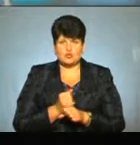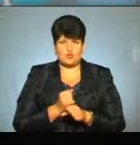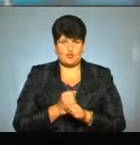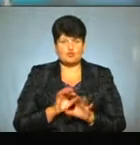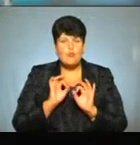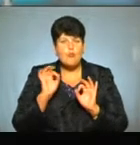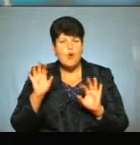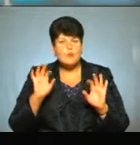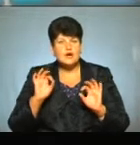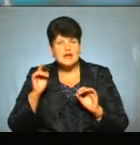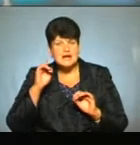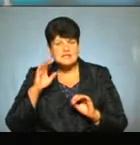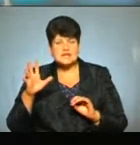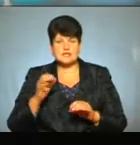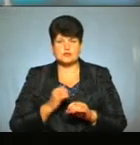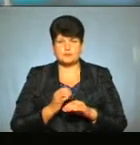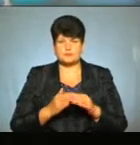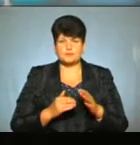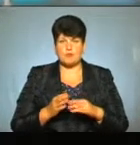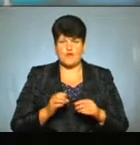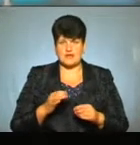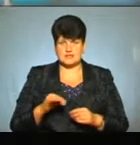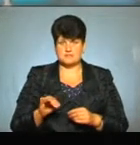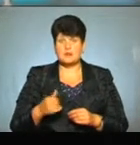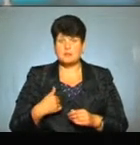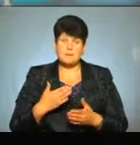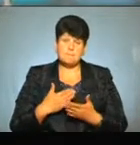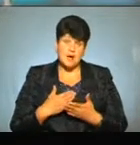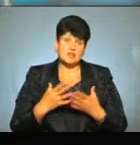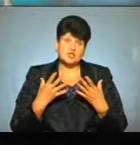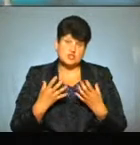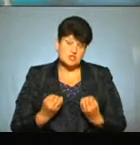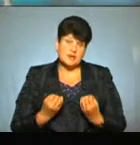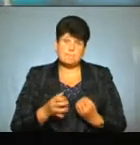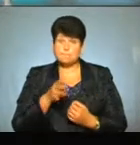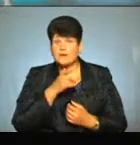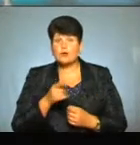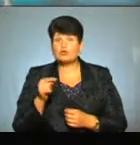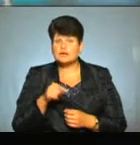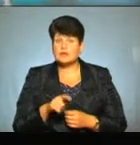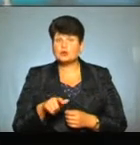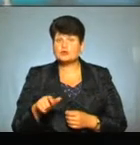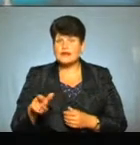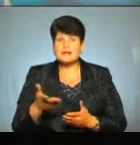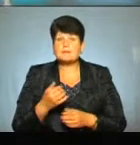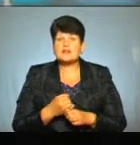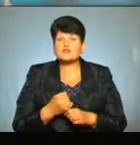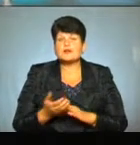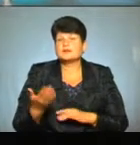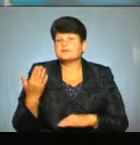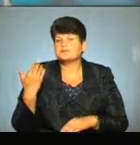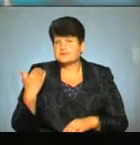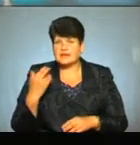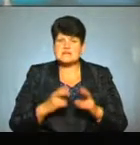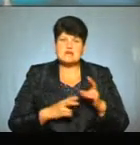проводив популяризації саме робітничих професій. Ми мали ще певний період тих людей, так, які працювали колись